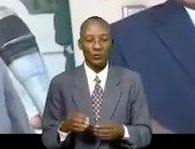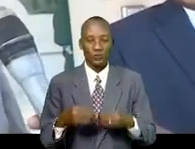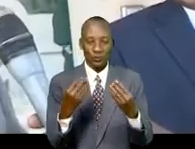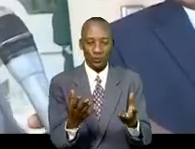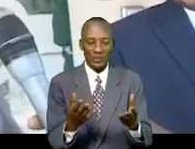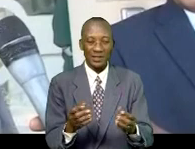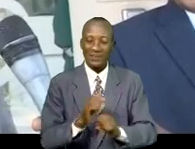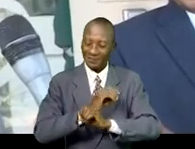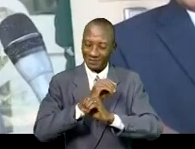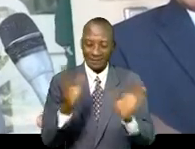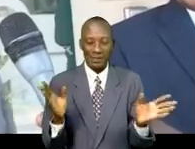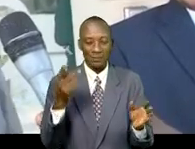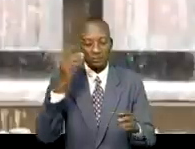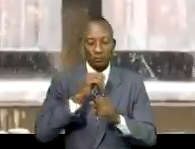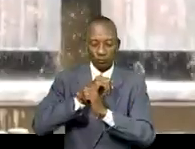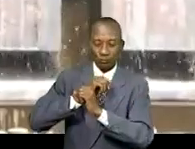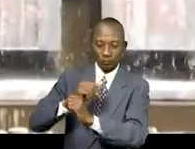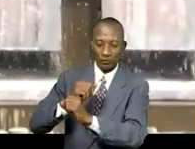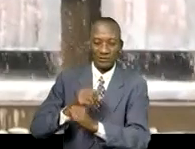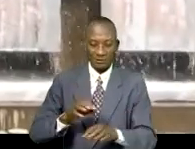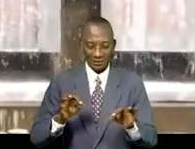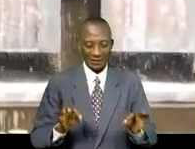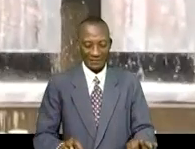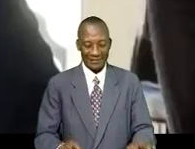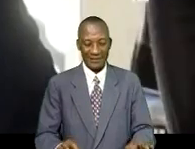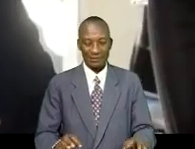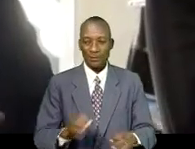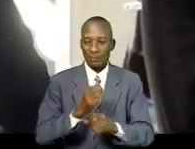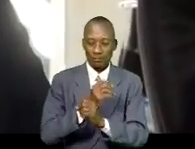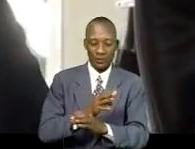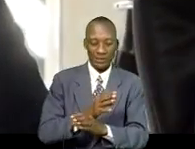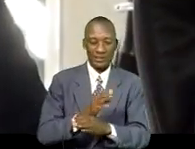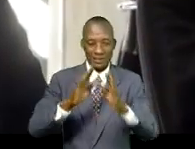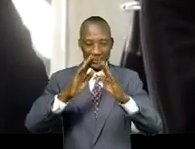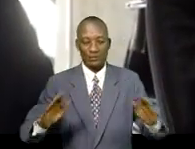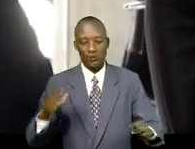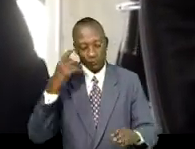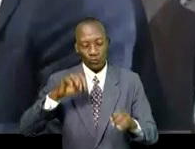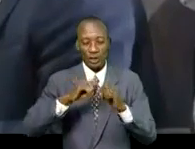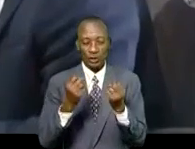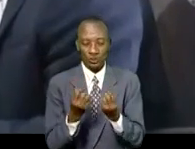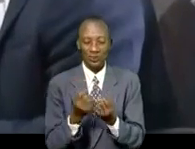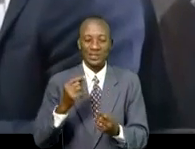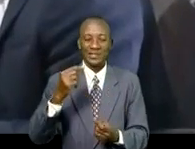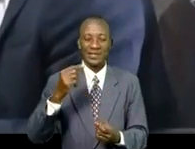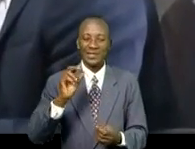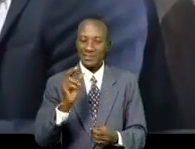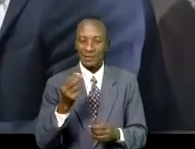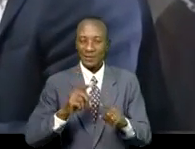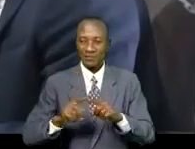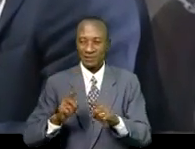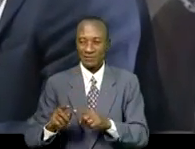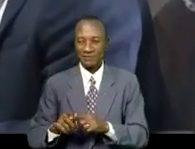inventaire protégé, le patrimoine de la grande entreprise Gécamine. Le directeur général intérimaire de la Gécamine, Ngoï Ntambwe,